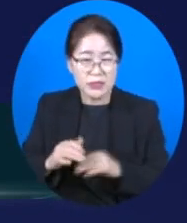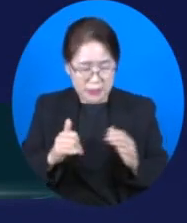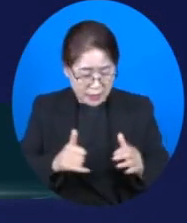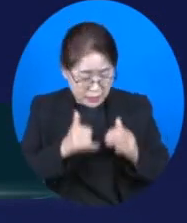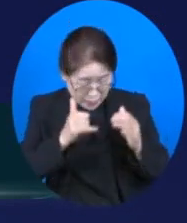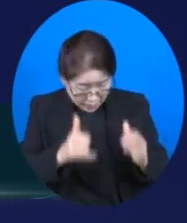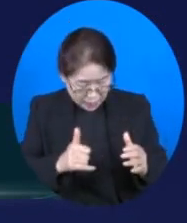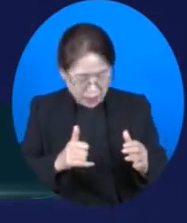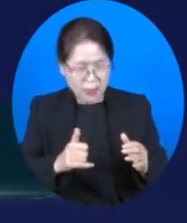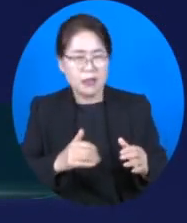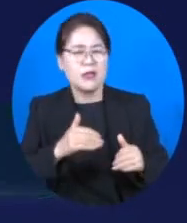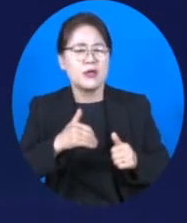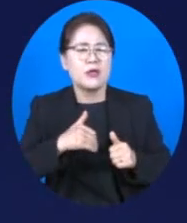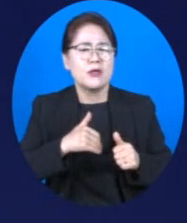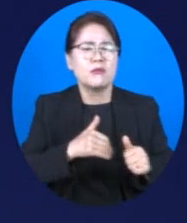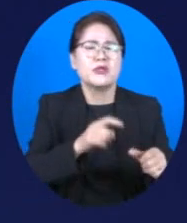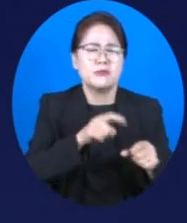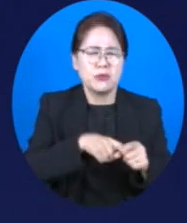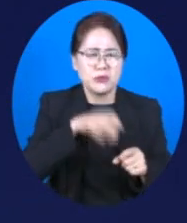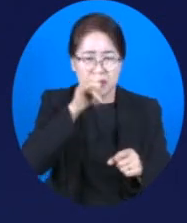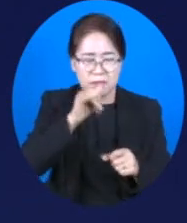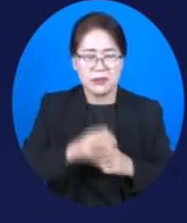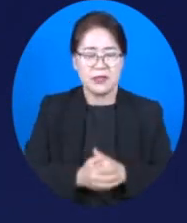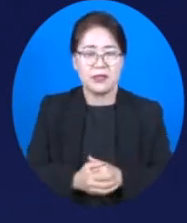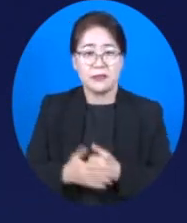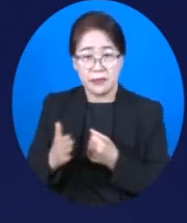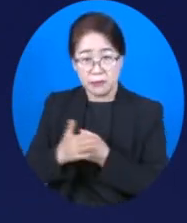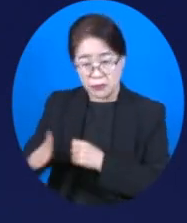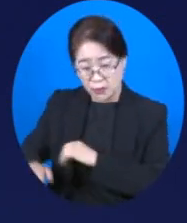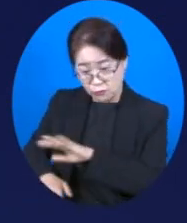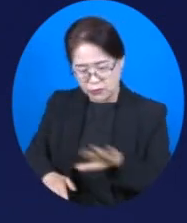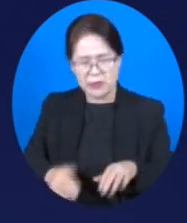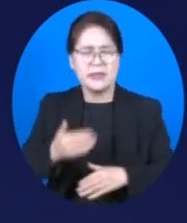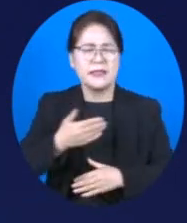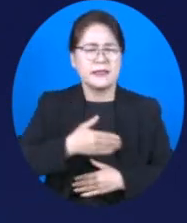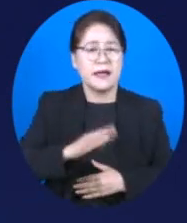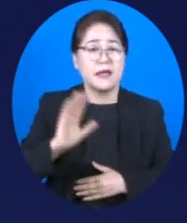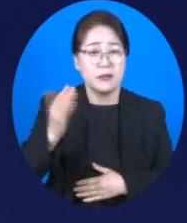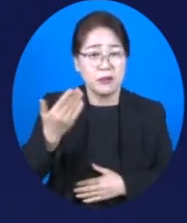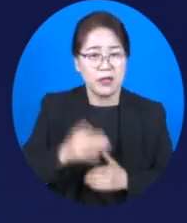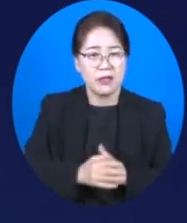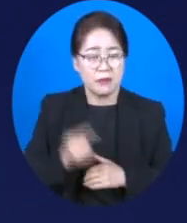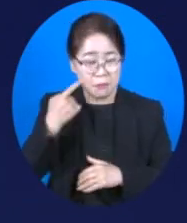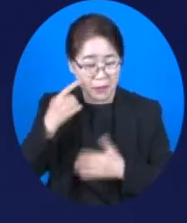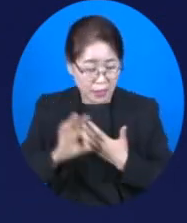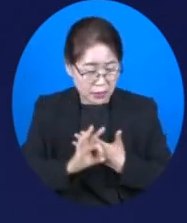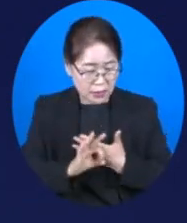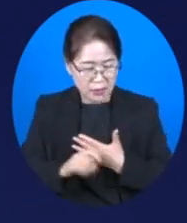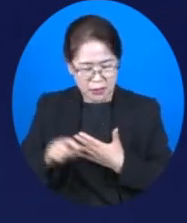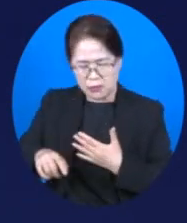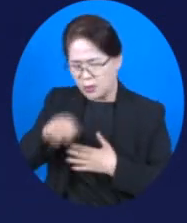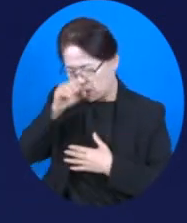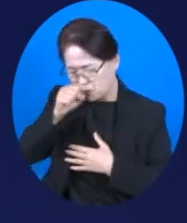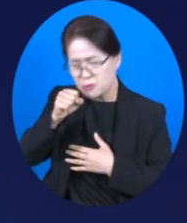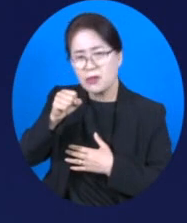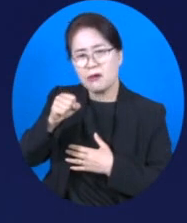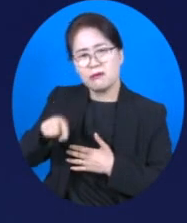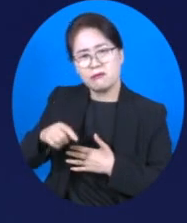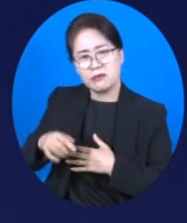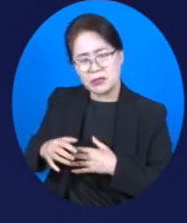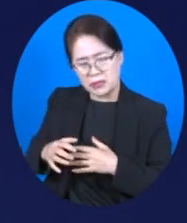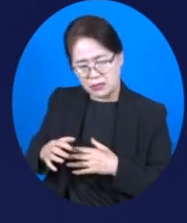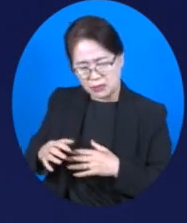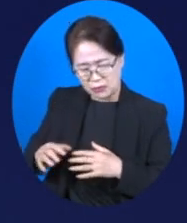세상 가운데로 보내시기 위함이었습니다. 그러므로 우리는 가야 합니다. 만일 우리가 여기가 좋사오니 하면서